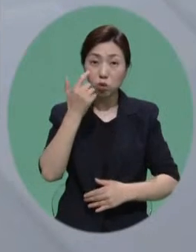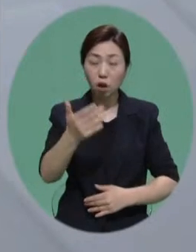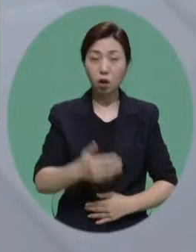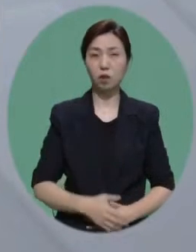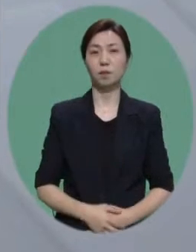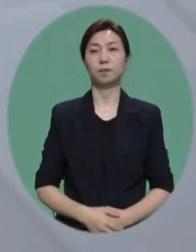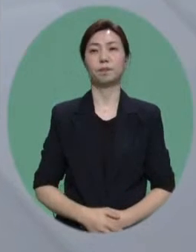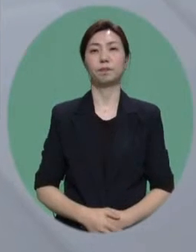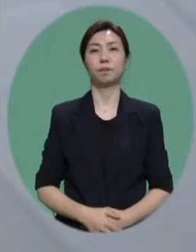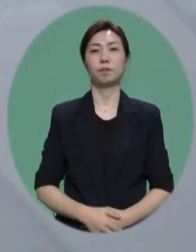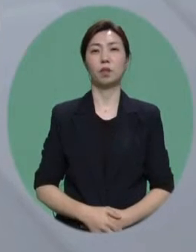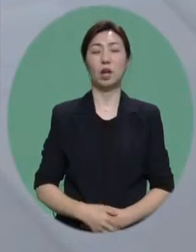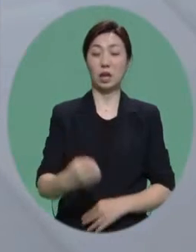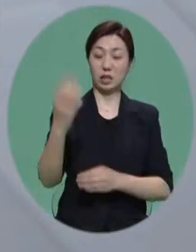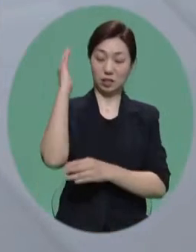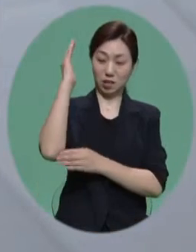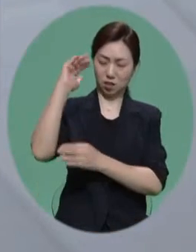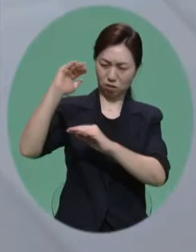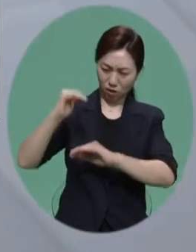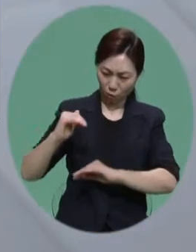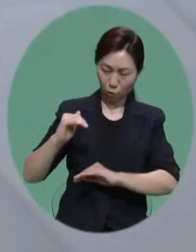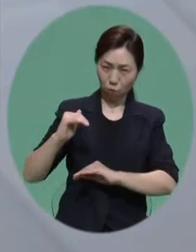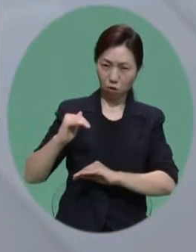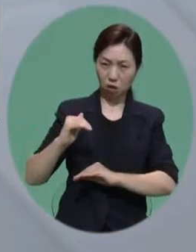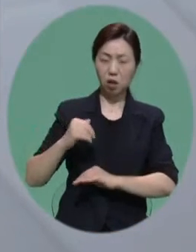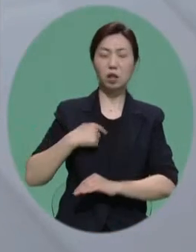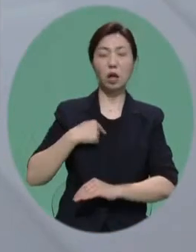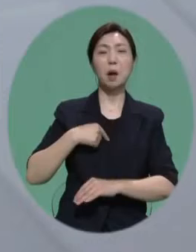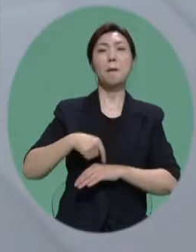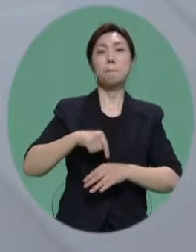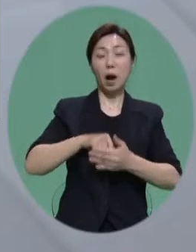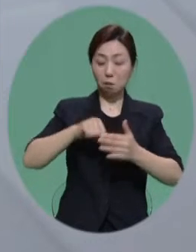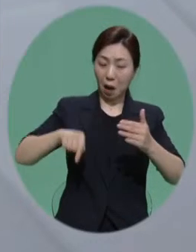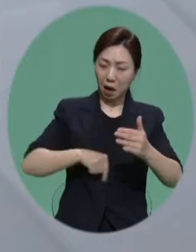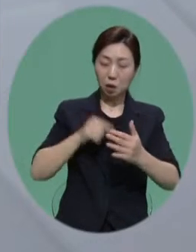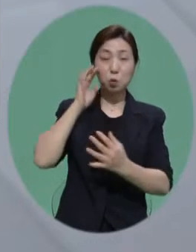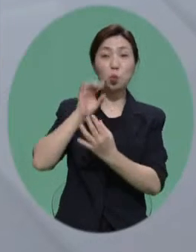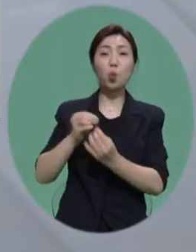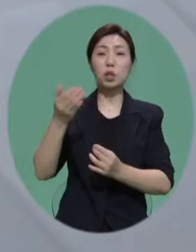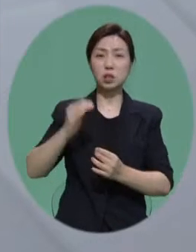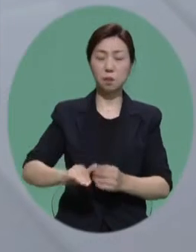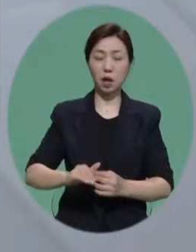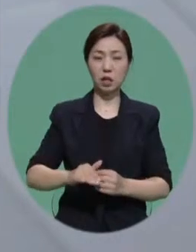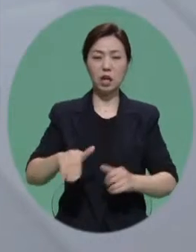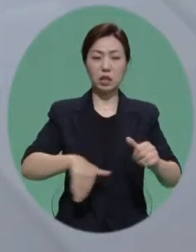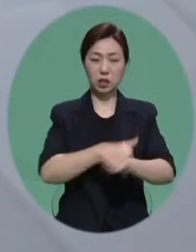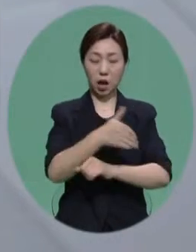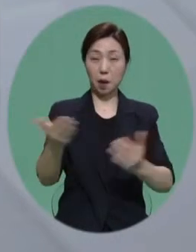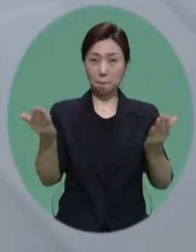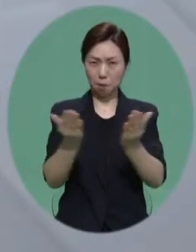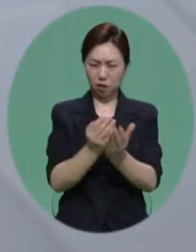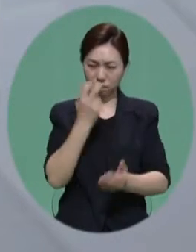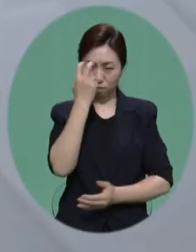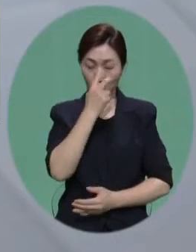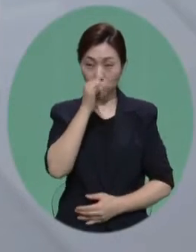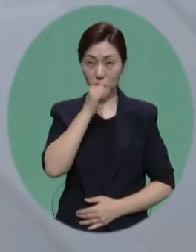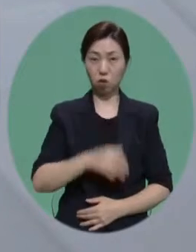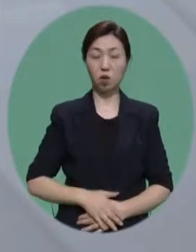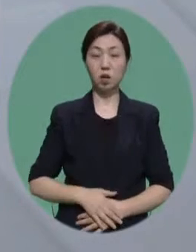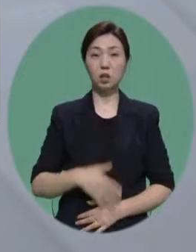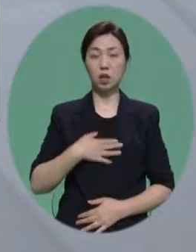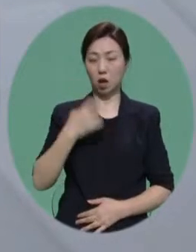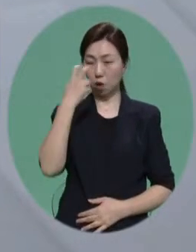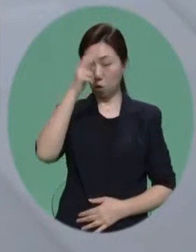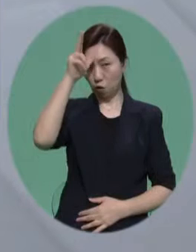막았는데 현실에서는 좀 따져 봐야 됩니까 저는 검사 시절 해도 산재 사건에 대해서 아주 엄정하게